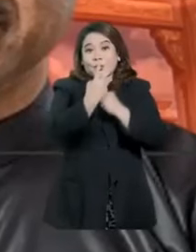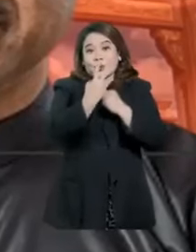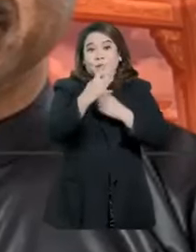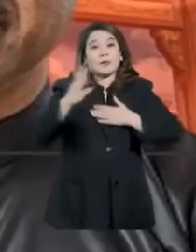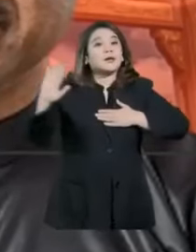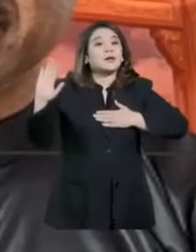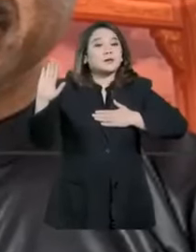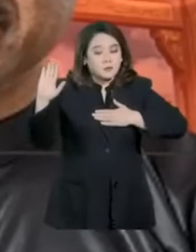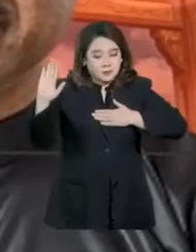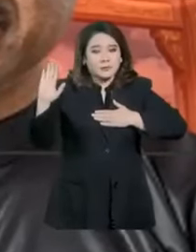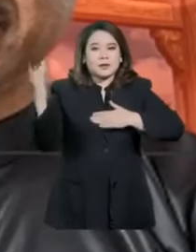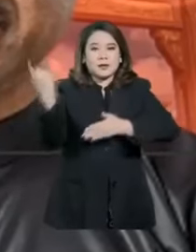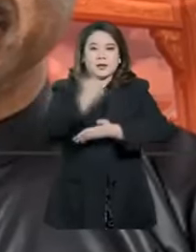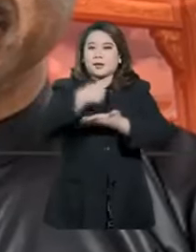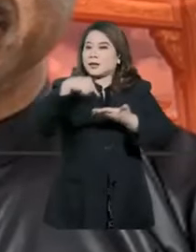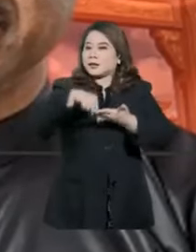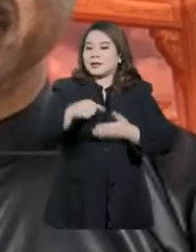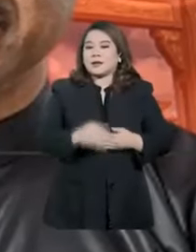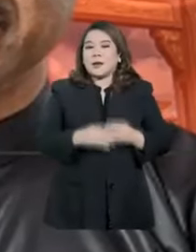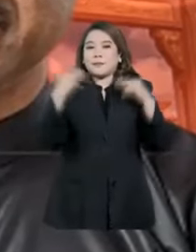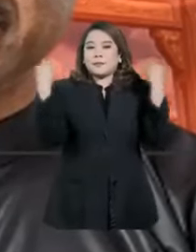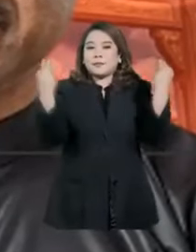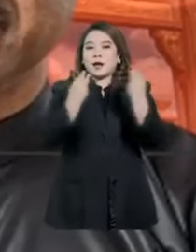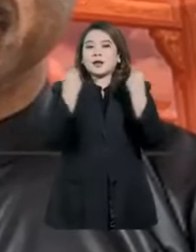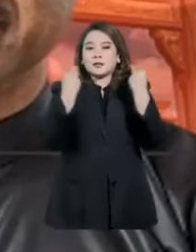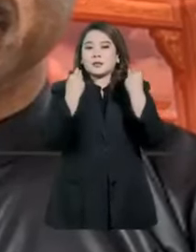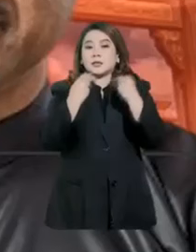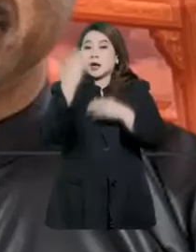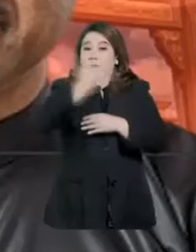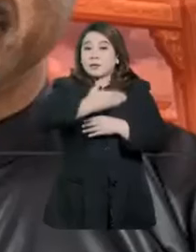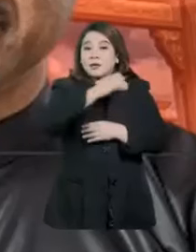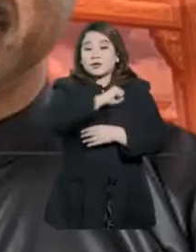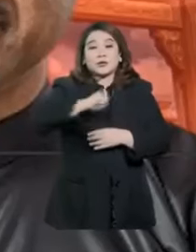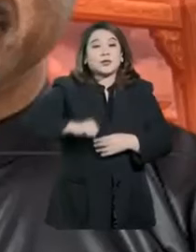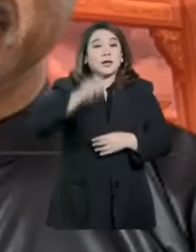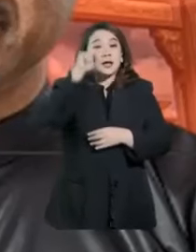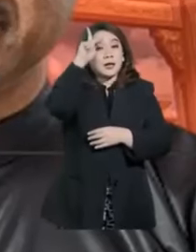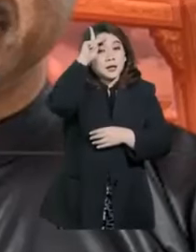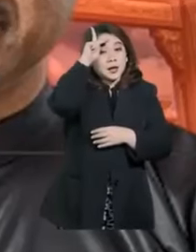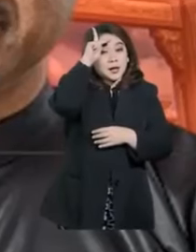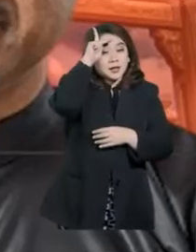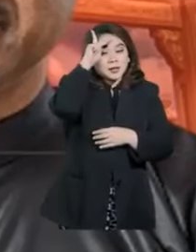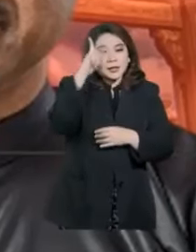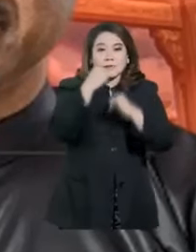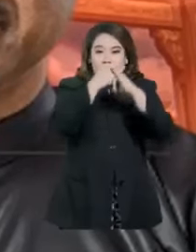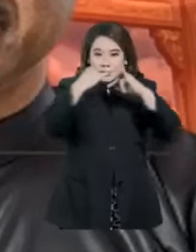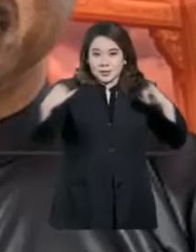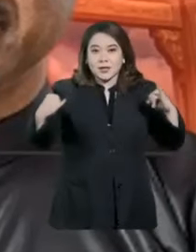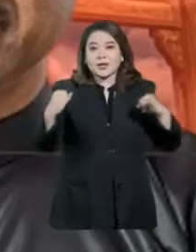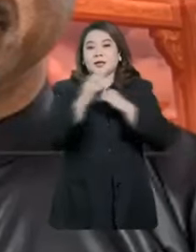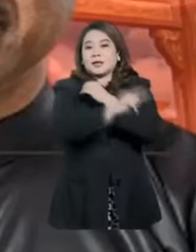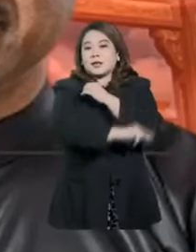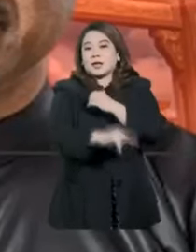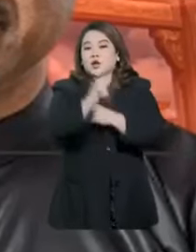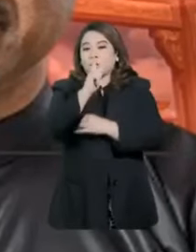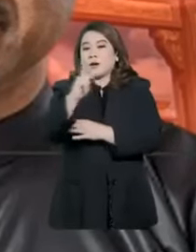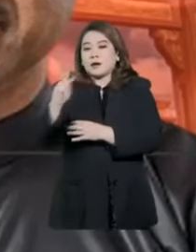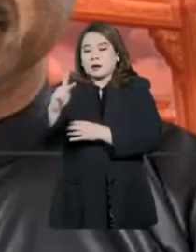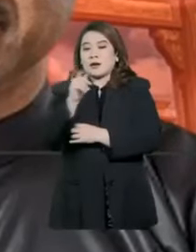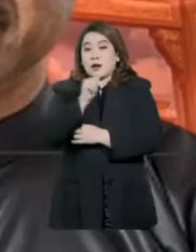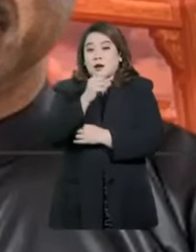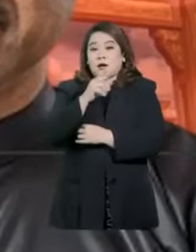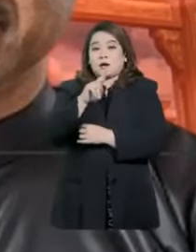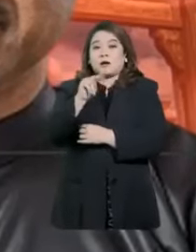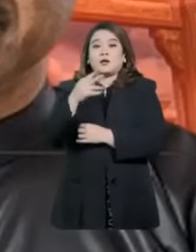mengangkat sumpah jabatan itu hari ini dalam majelis yang berlangsung di hadapan Sultan Kelantan Sultan Muhammad kelima di istana Negeri Kubang Krian